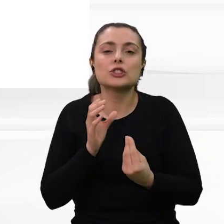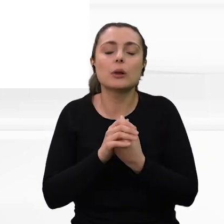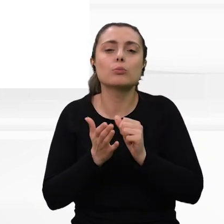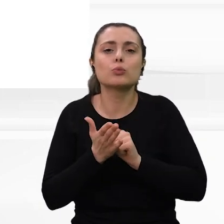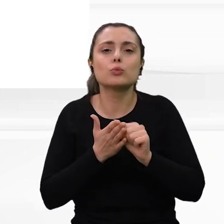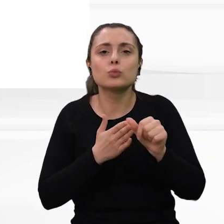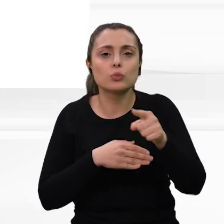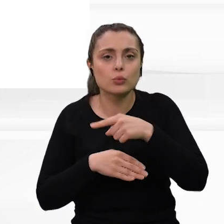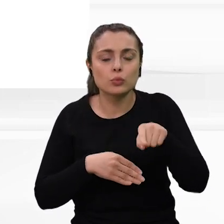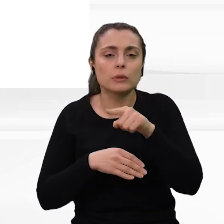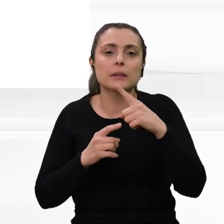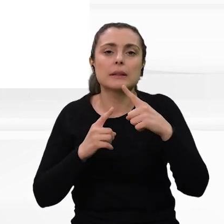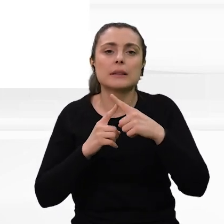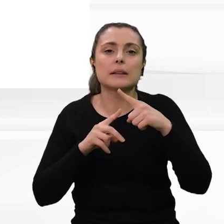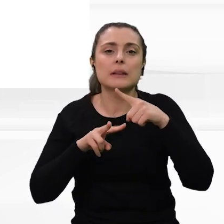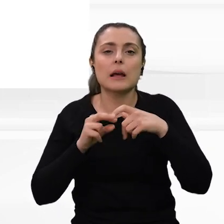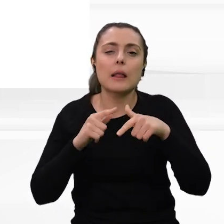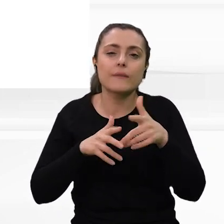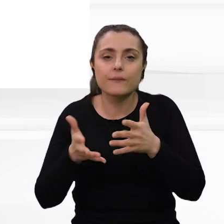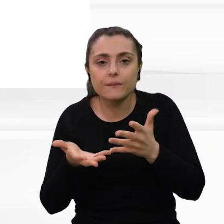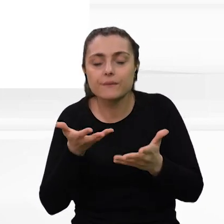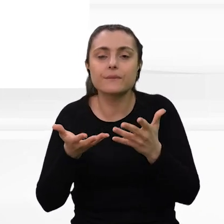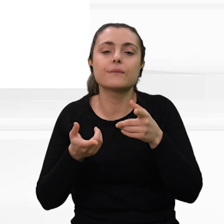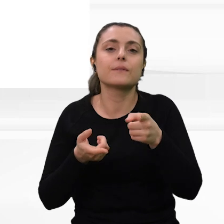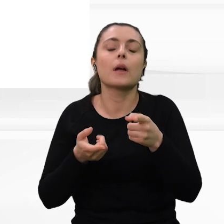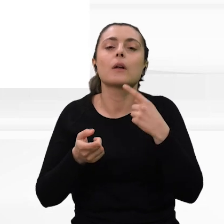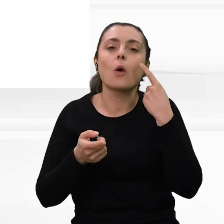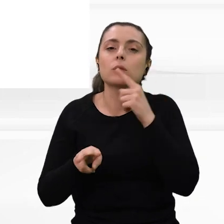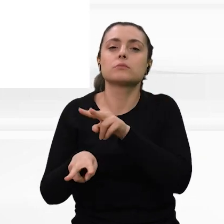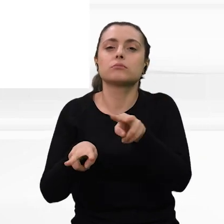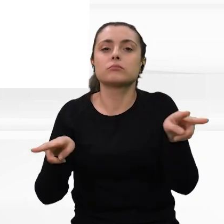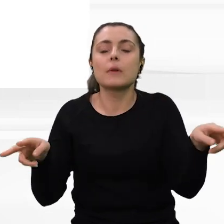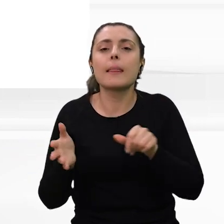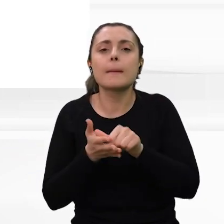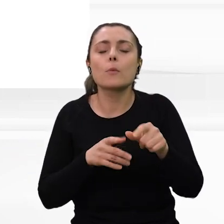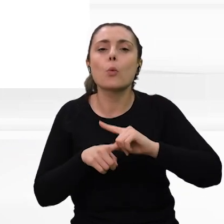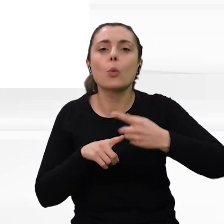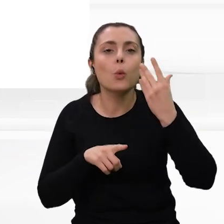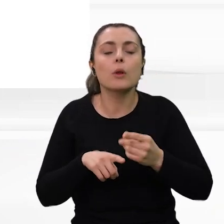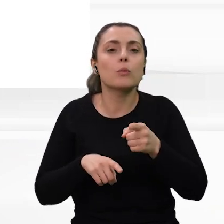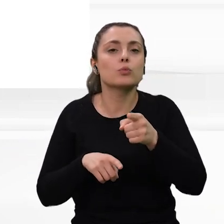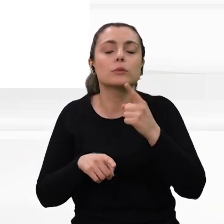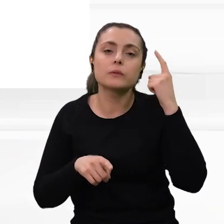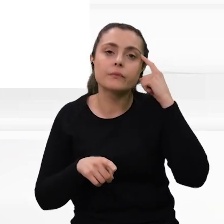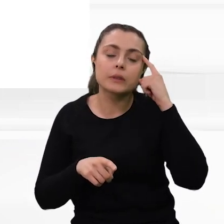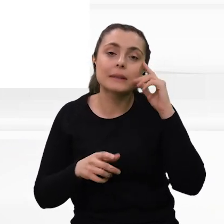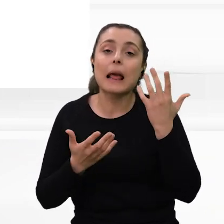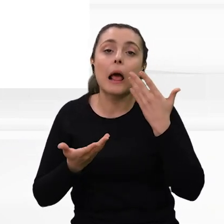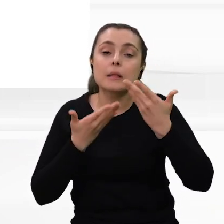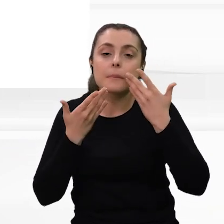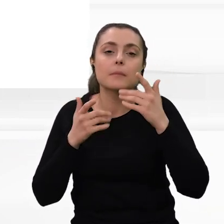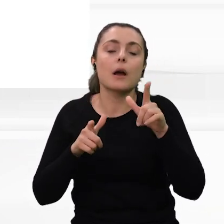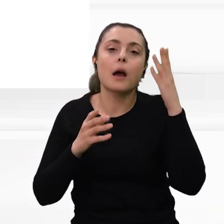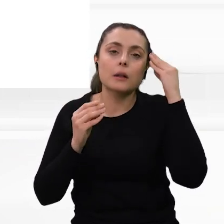atılan bütün tarifler baktı tarif etme çabası tarifler gözden geçirildiğinde hepsinde ortak olanı ve bu terimde ne